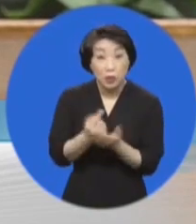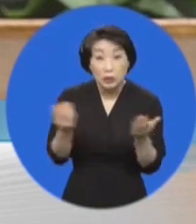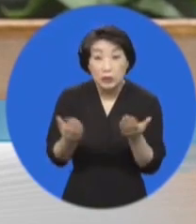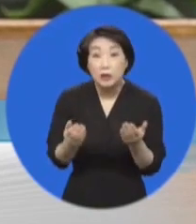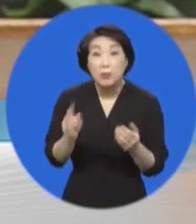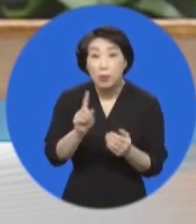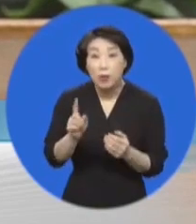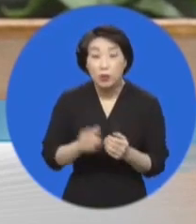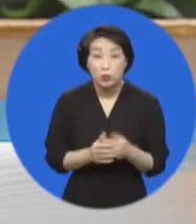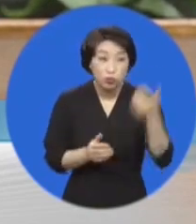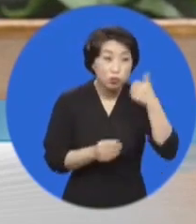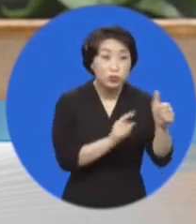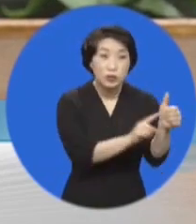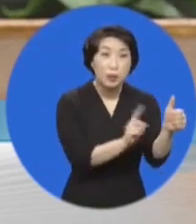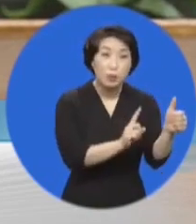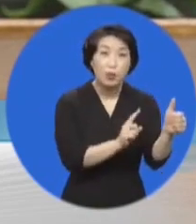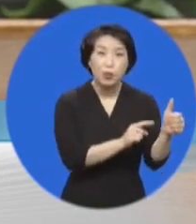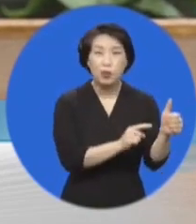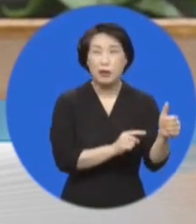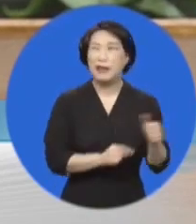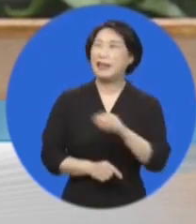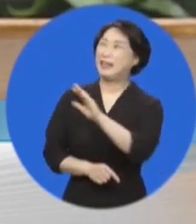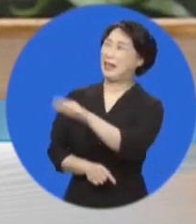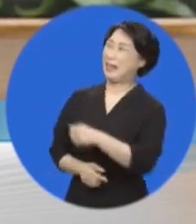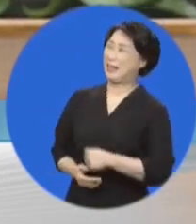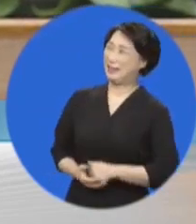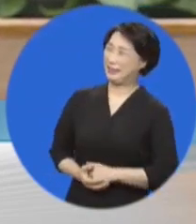사건 어떤 사람들은 야